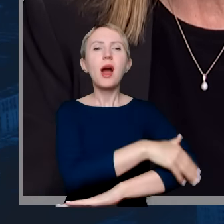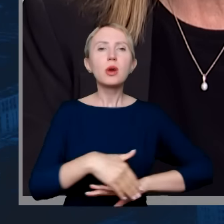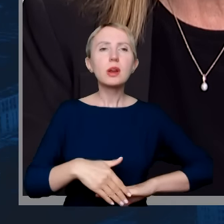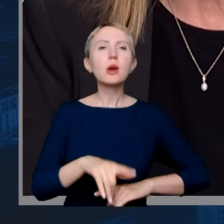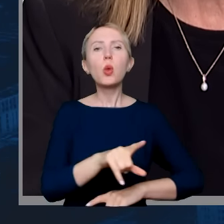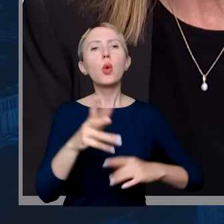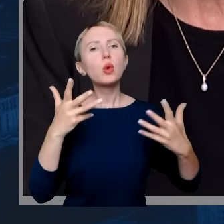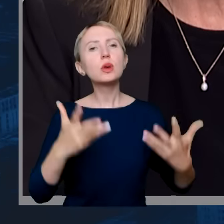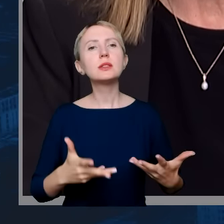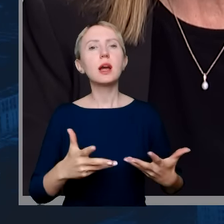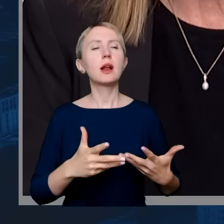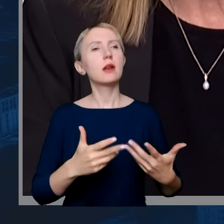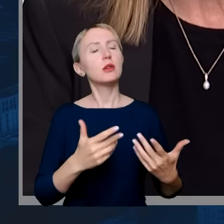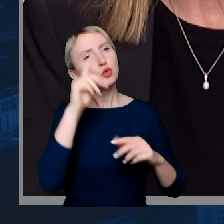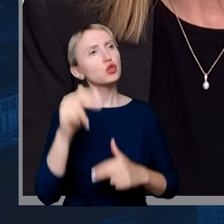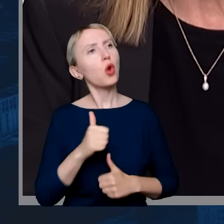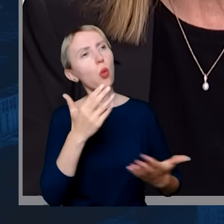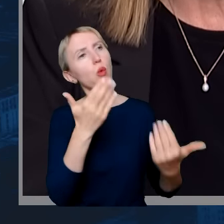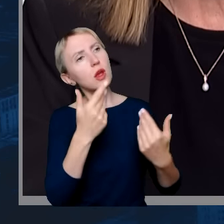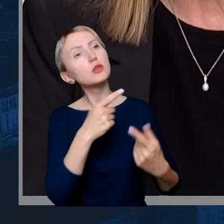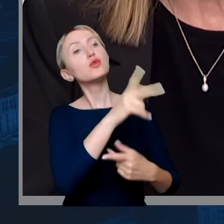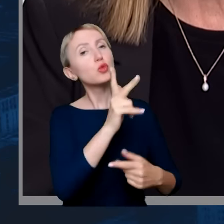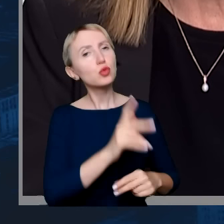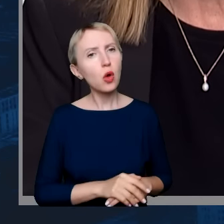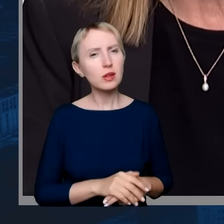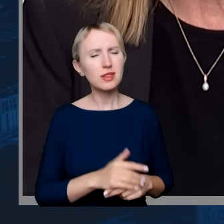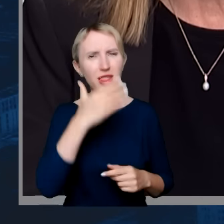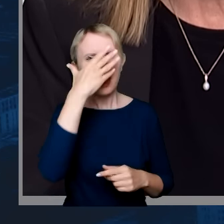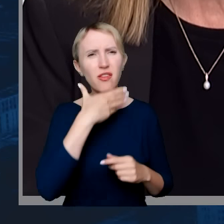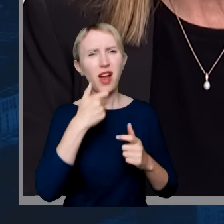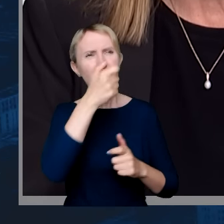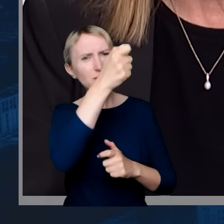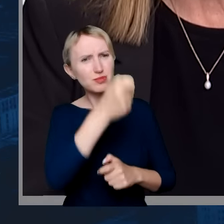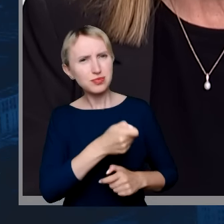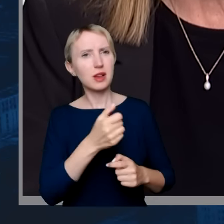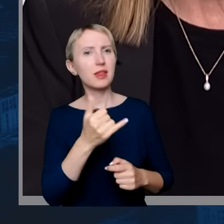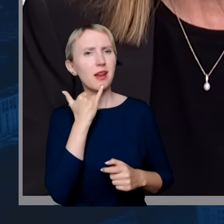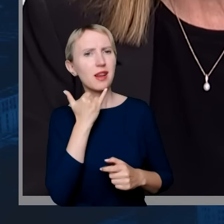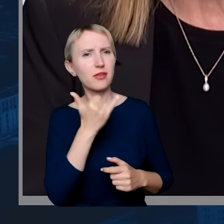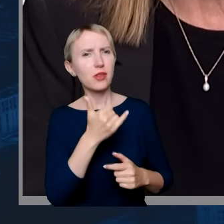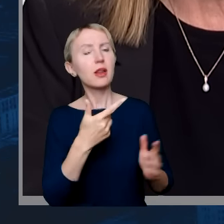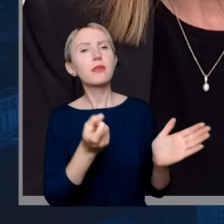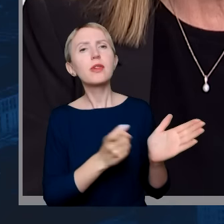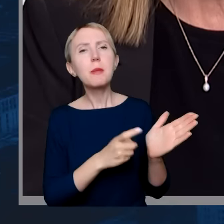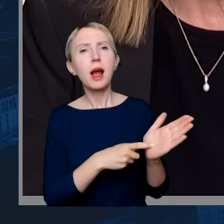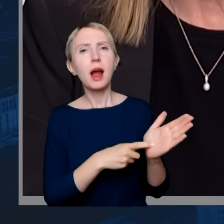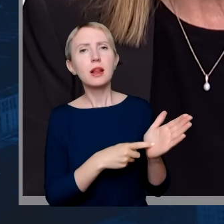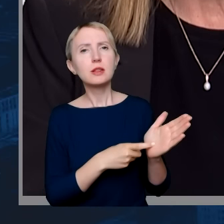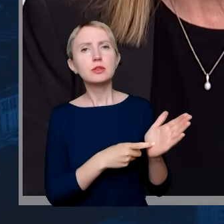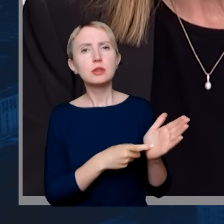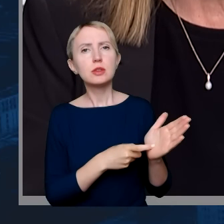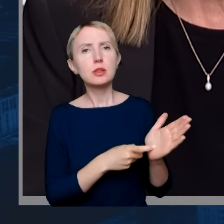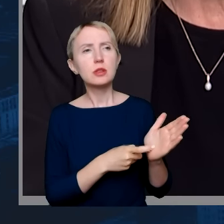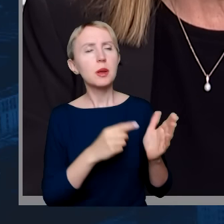którzy legitymowali żołnierzy, przepraszam, którzy skanowali twarze żołnierzom telefonem komórkowym, domagali się tego, żeby odkrywali